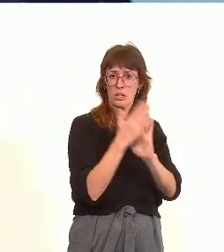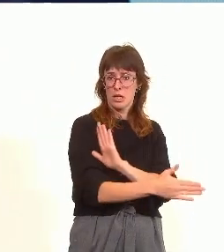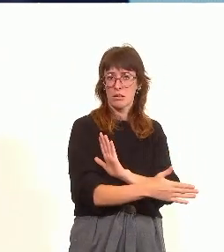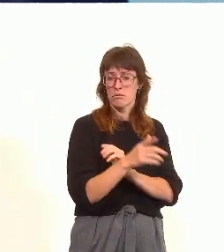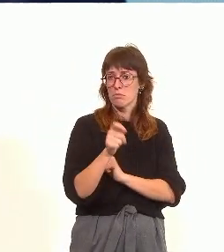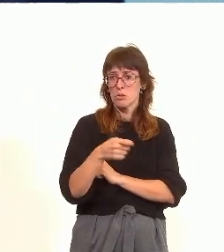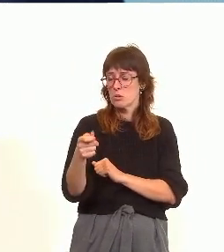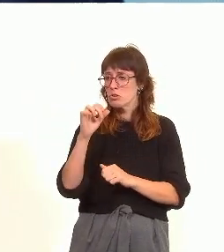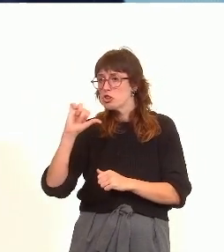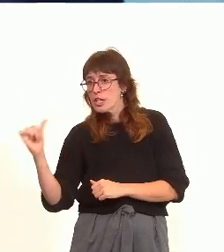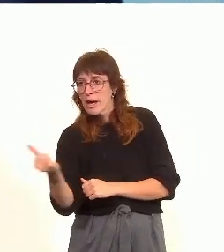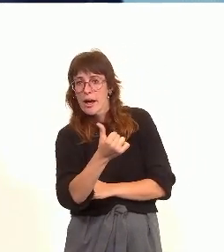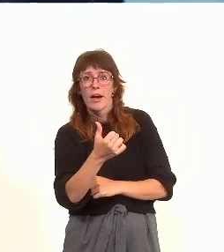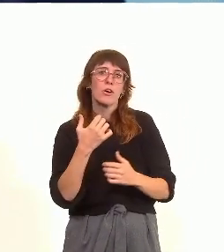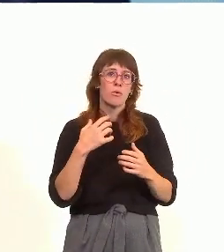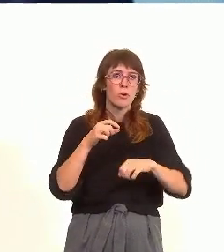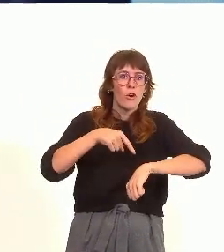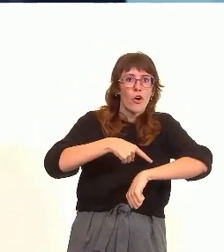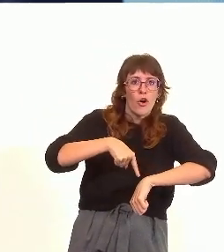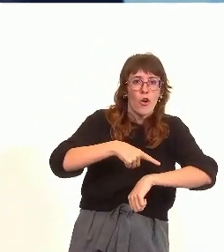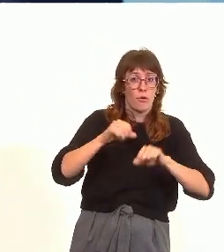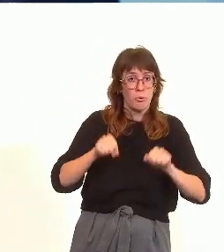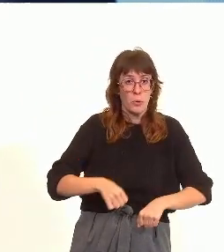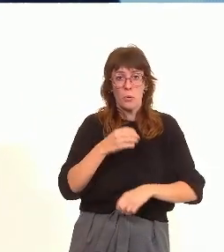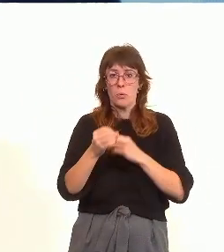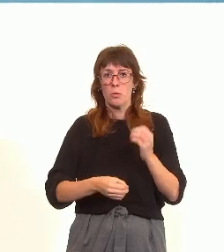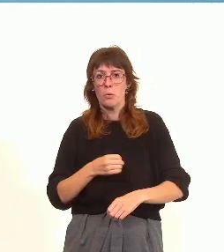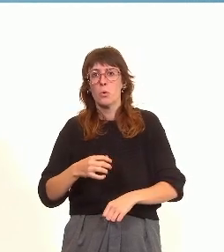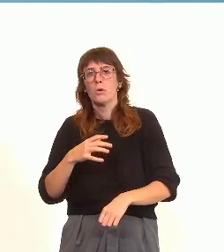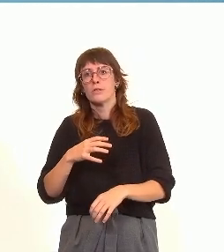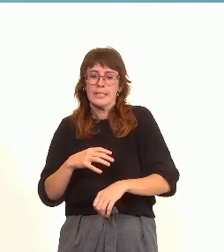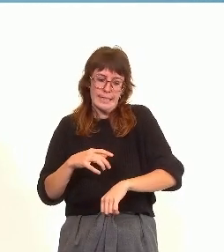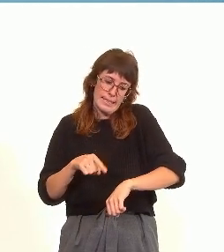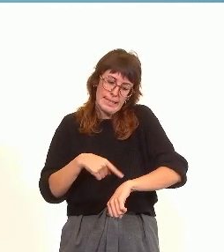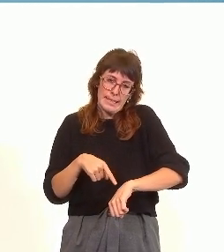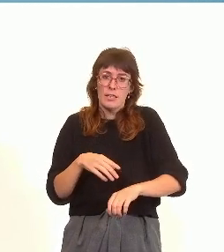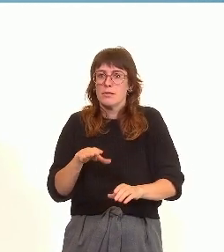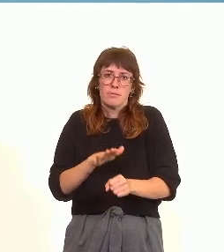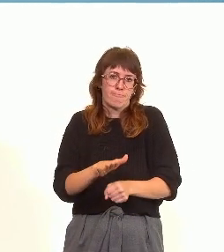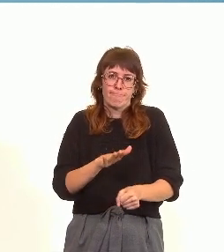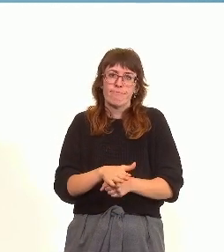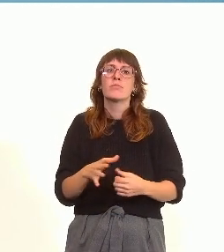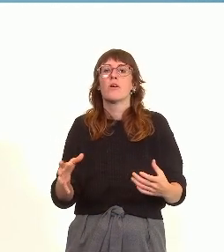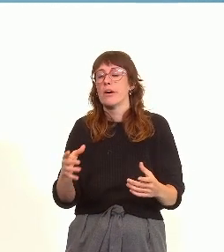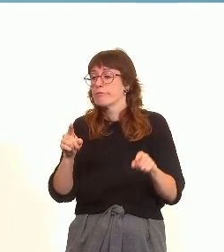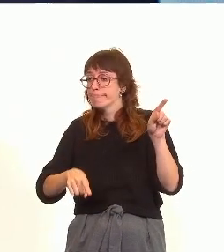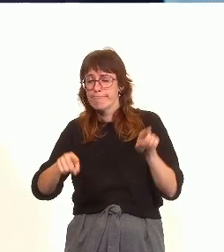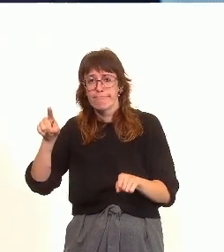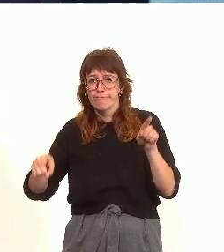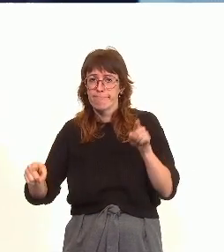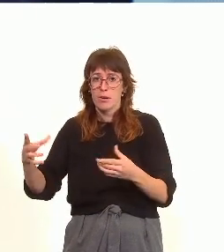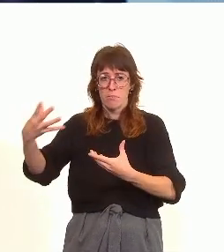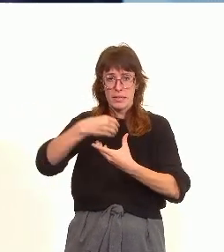cette parole directe des personnes, des usagers concernés pour construire les solutions les plus adéquates. Alors, on le voit et on le verra aujourd'hui, il y a un